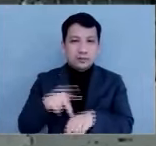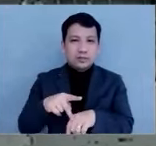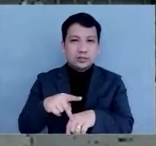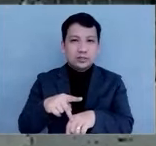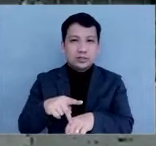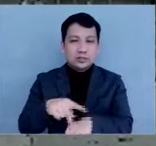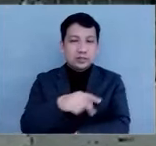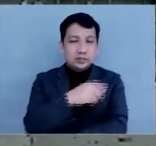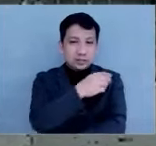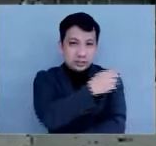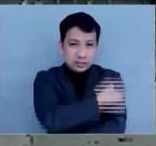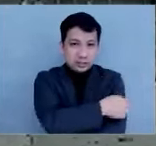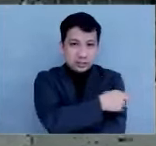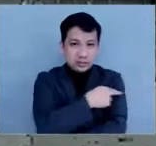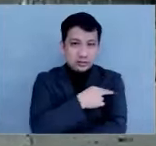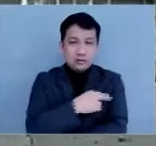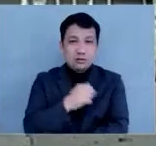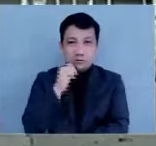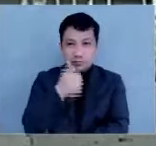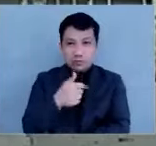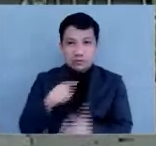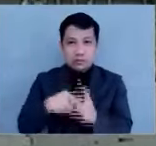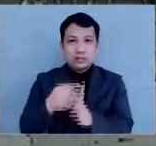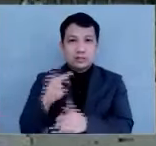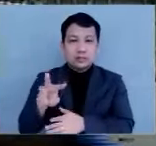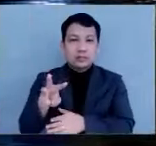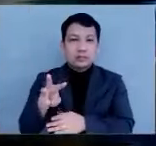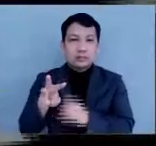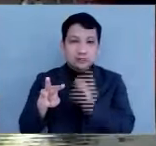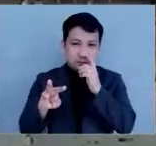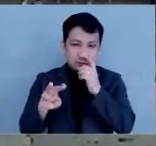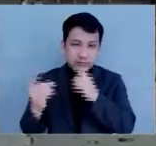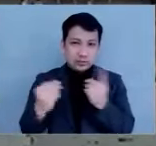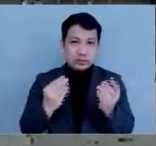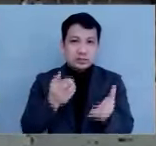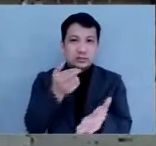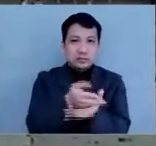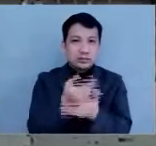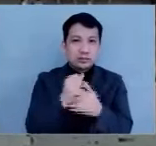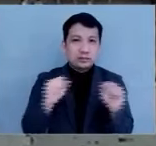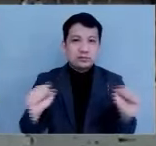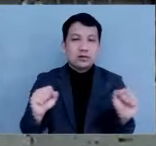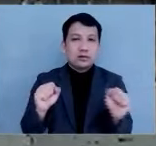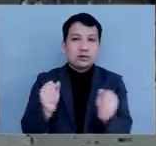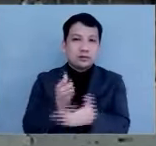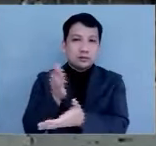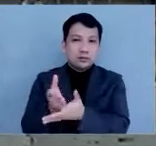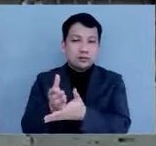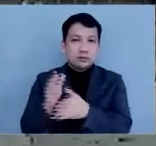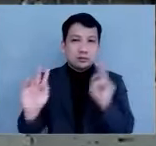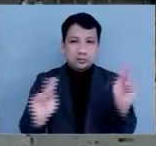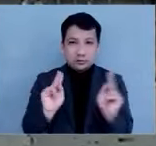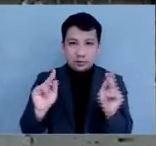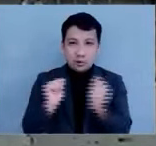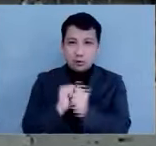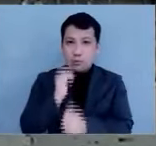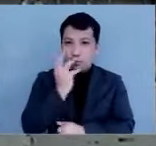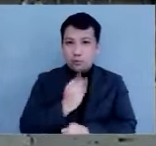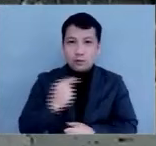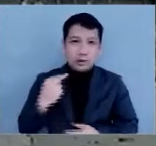bukas mga 6 ng umaga magsasagawa na sila ng kanilang rescue operations para doon sa mga residente na posibleng natrap